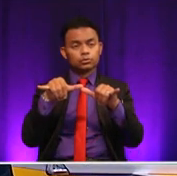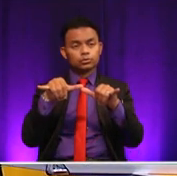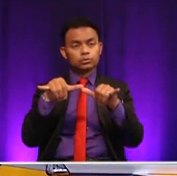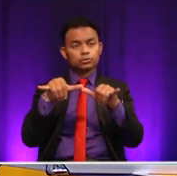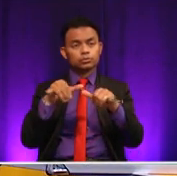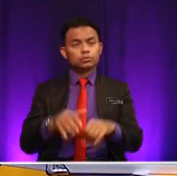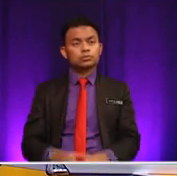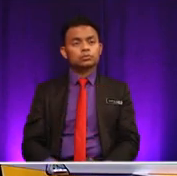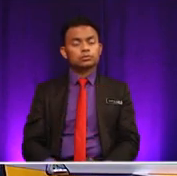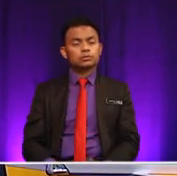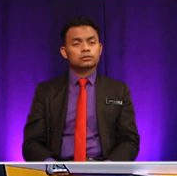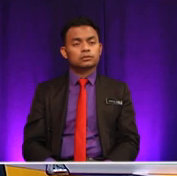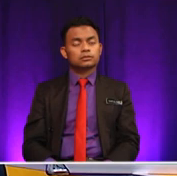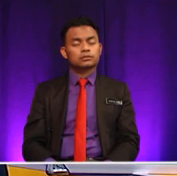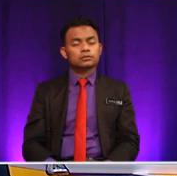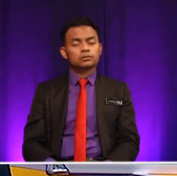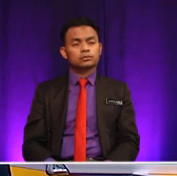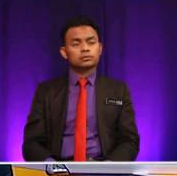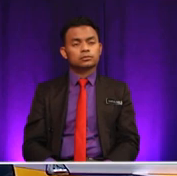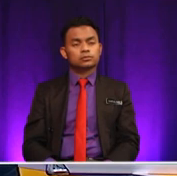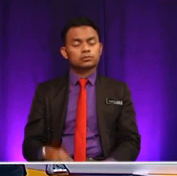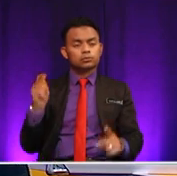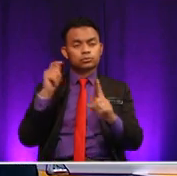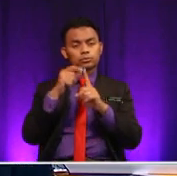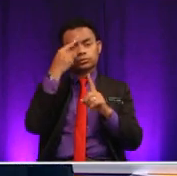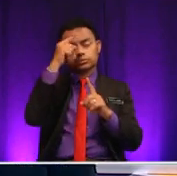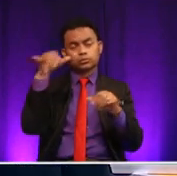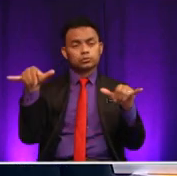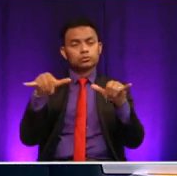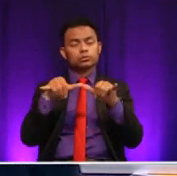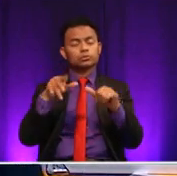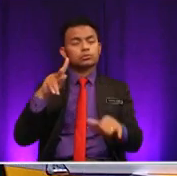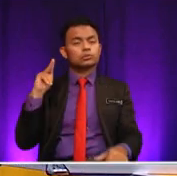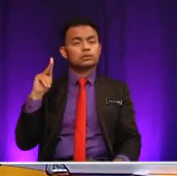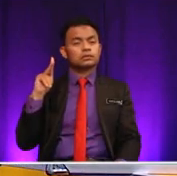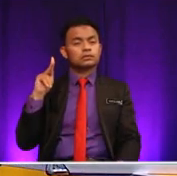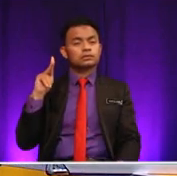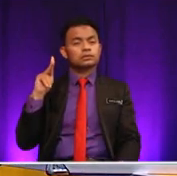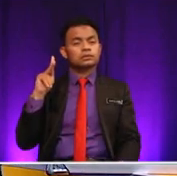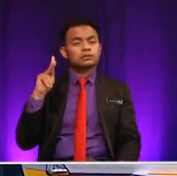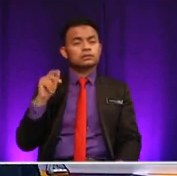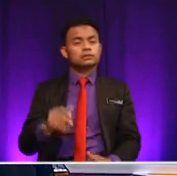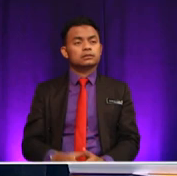komponen dalam komponen kuas dan tujuan dia adalah untuk mengukur kuasa kuasa